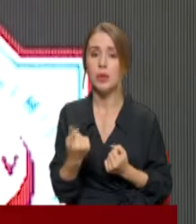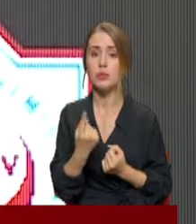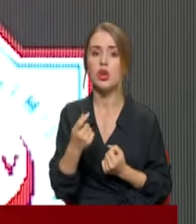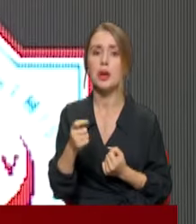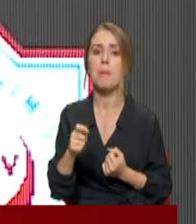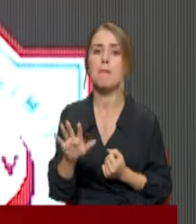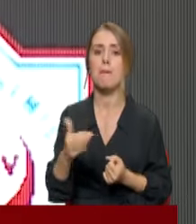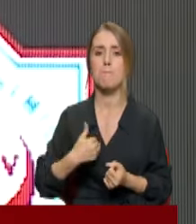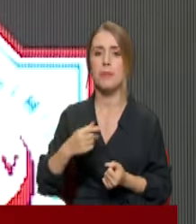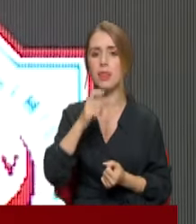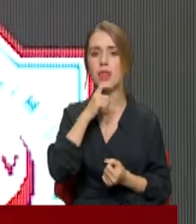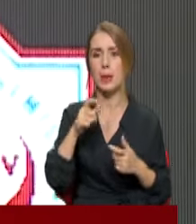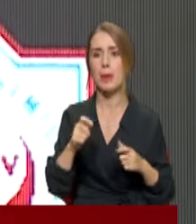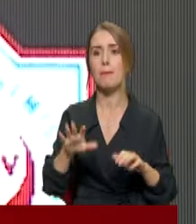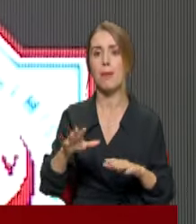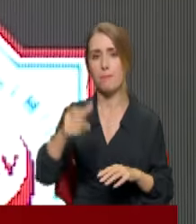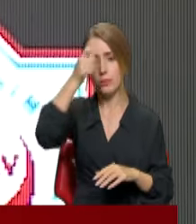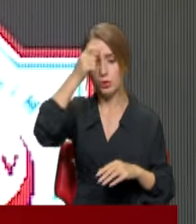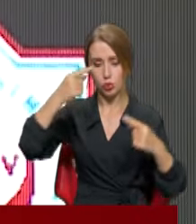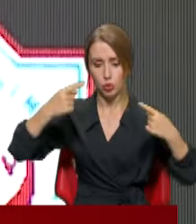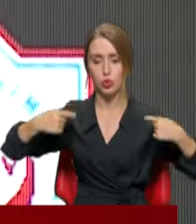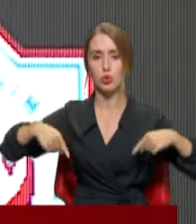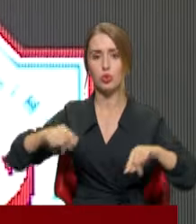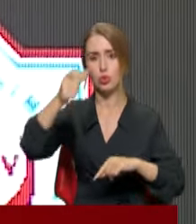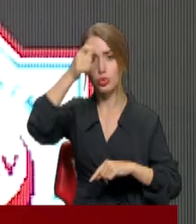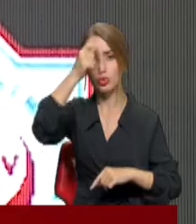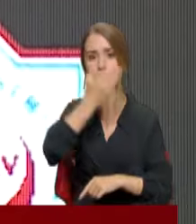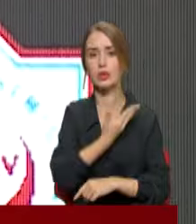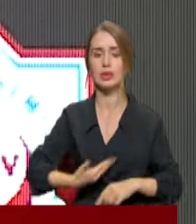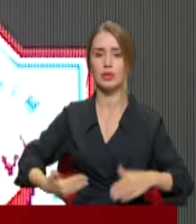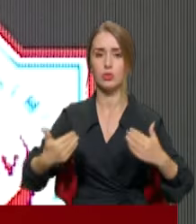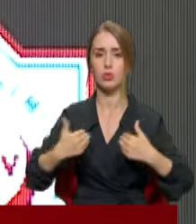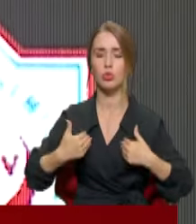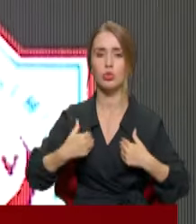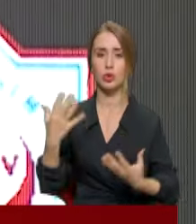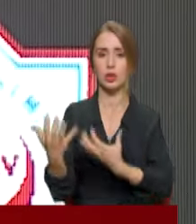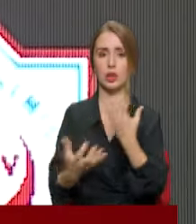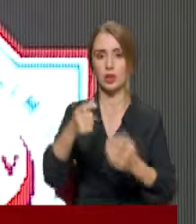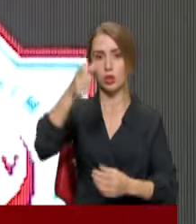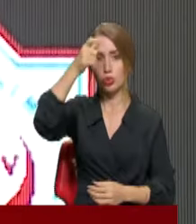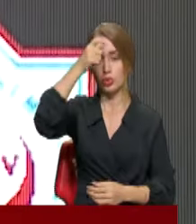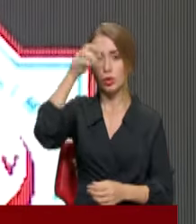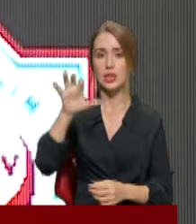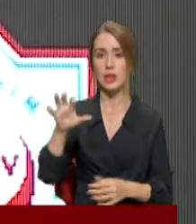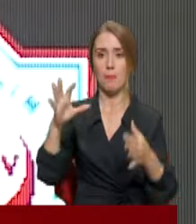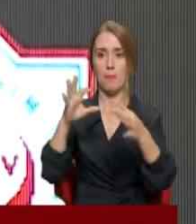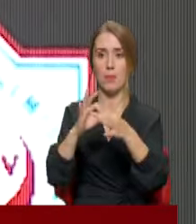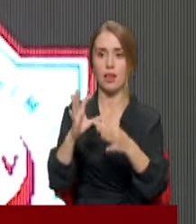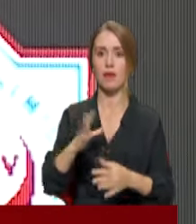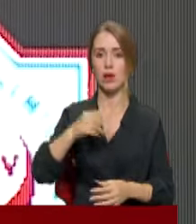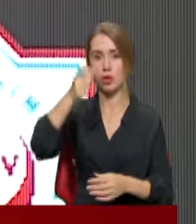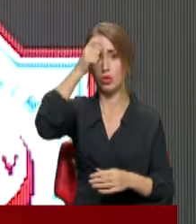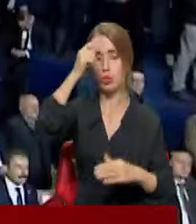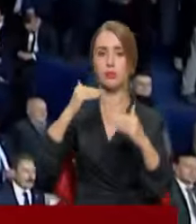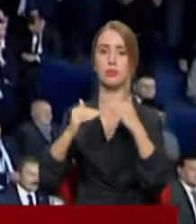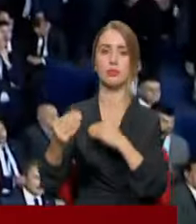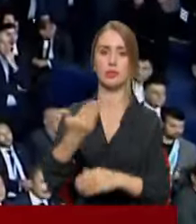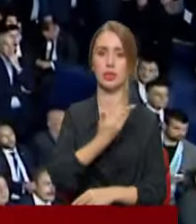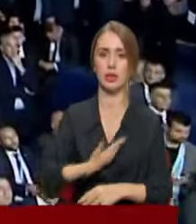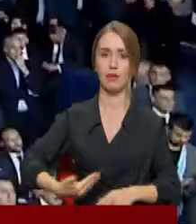yanlışı içine girmedik. Türküz, Türkçüyüz, kaynağını Türk İslam ülküsünde bulmuş Türk